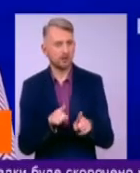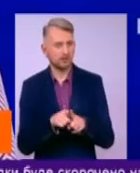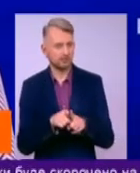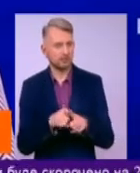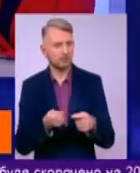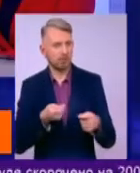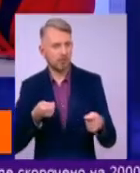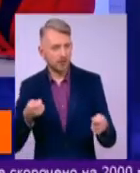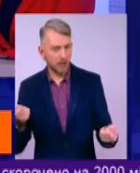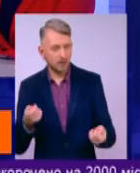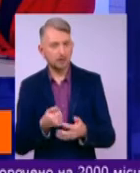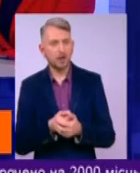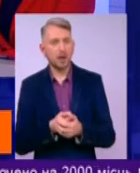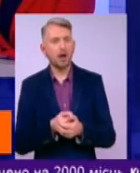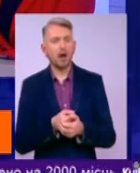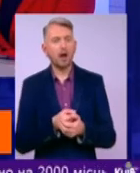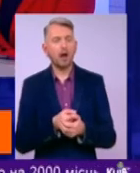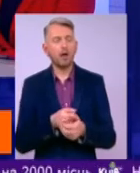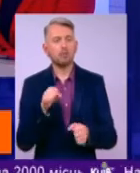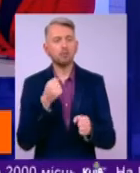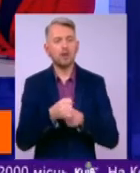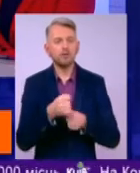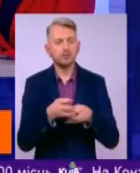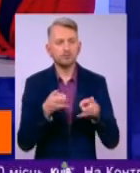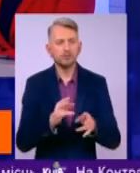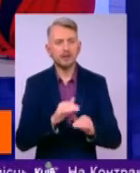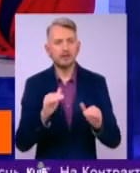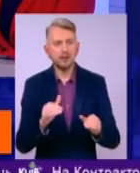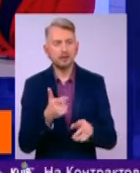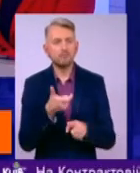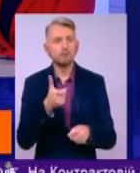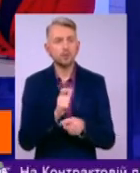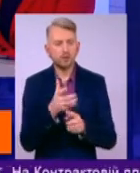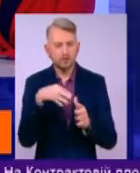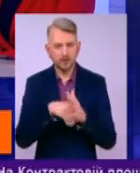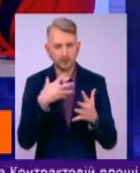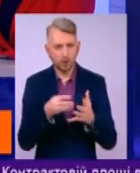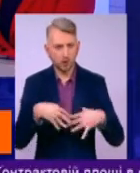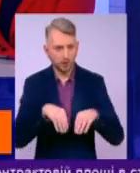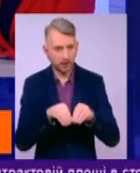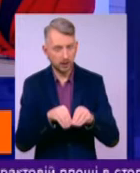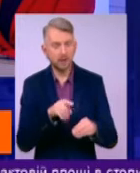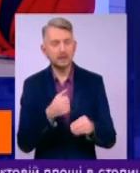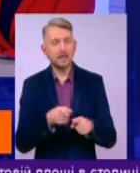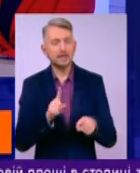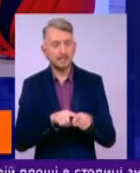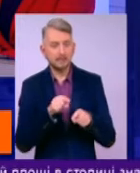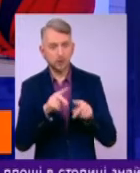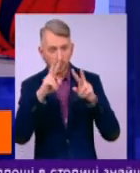насильство зазвичай зазнають діти в переважній більшості у стінах власної родини. За цими ж